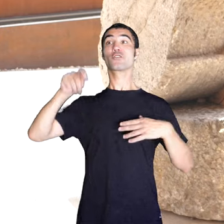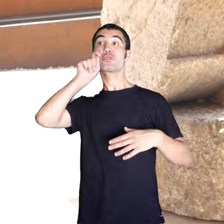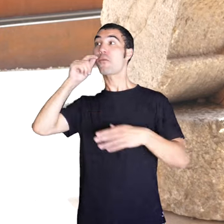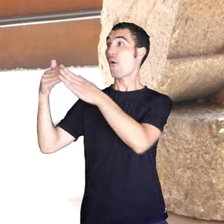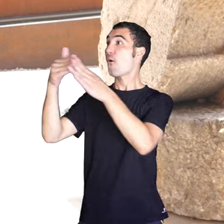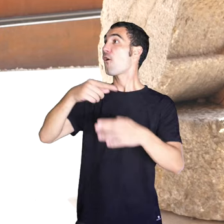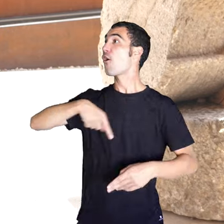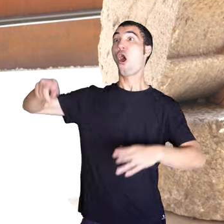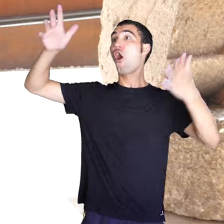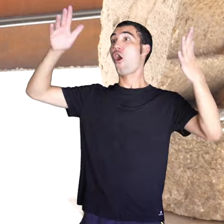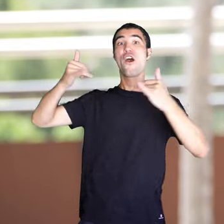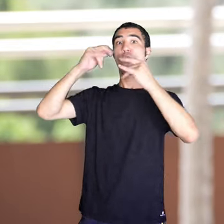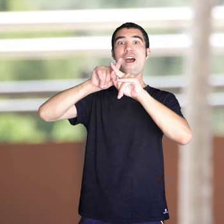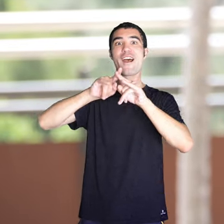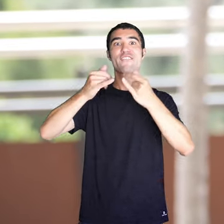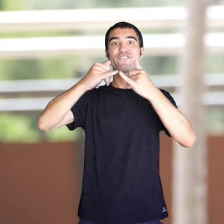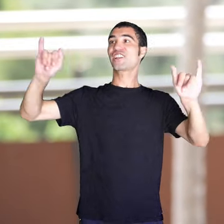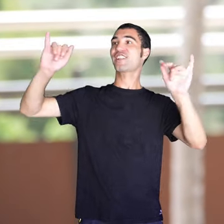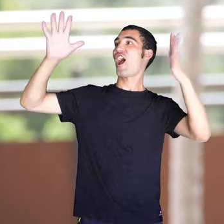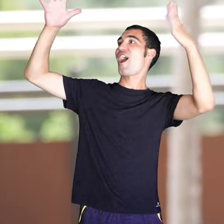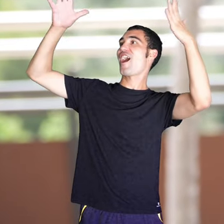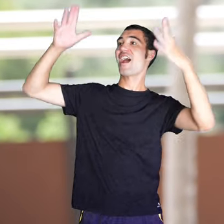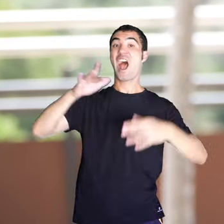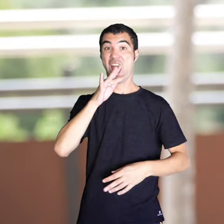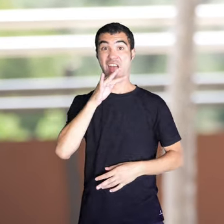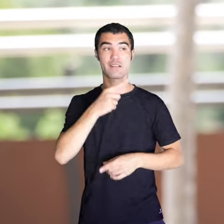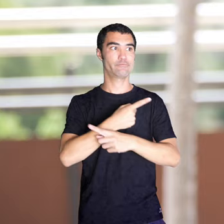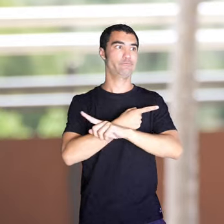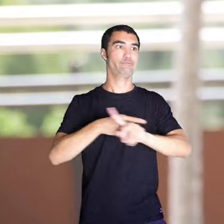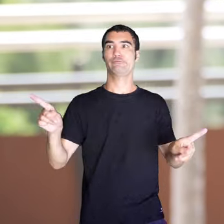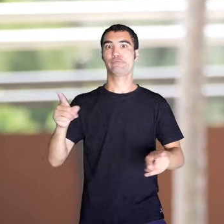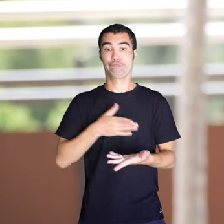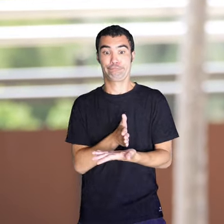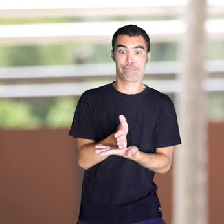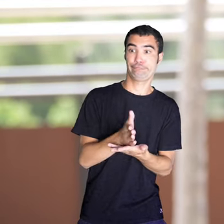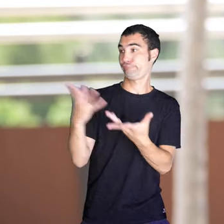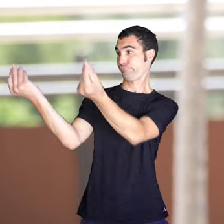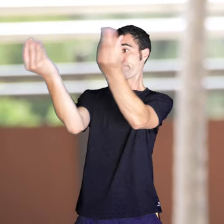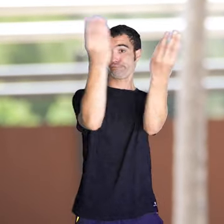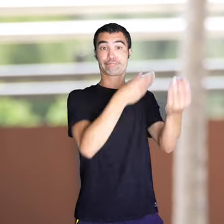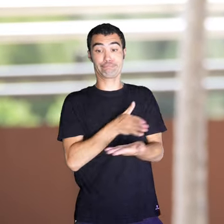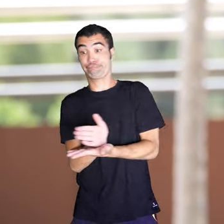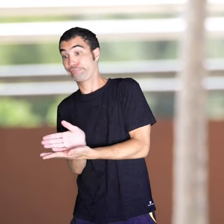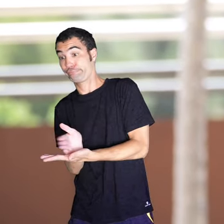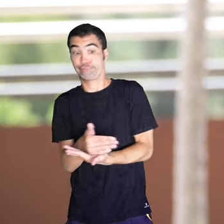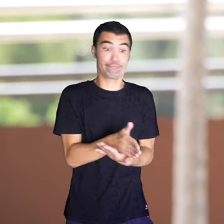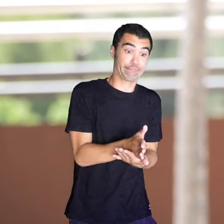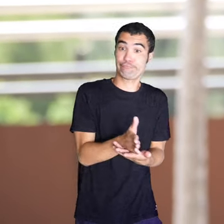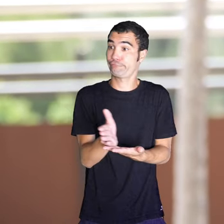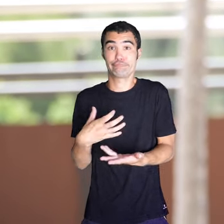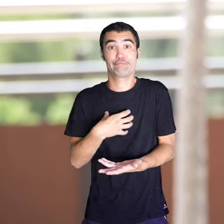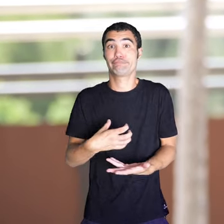ningú. I ara no pot passar. A més,